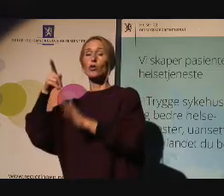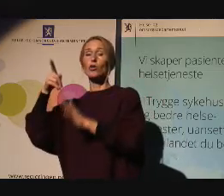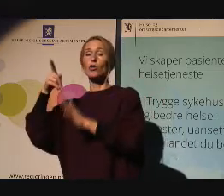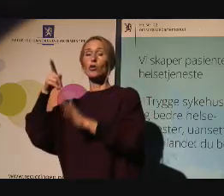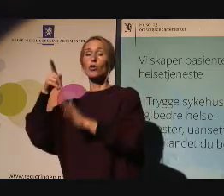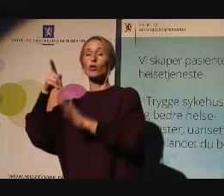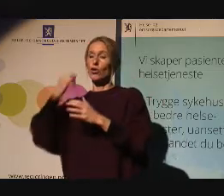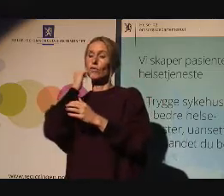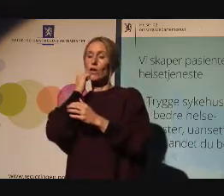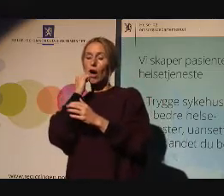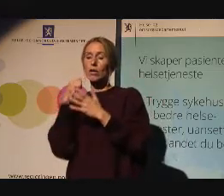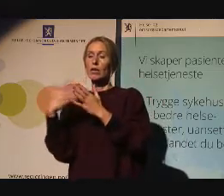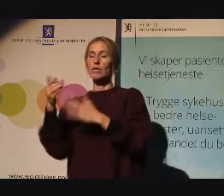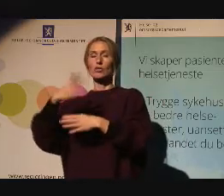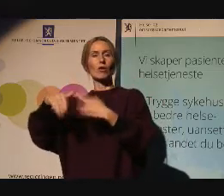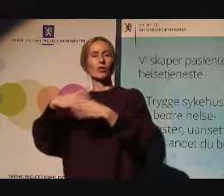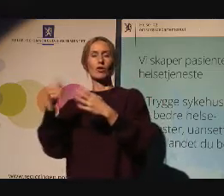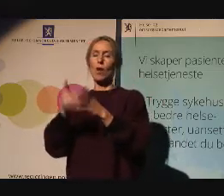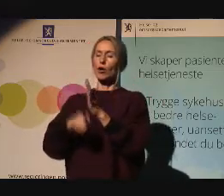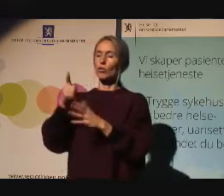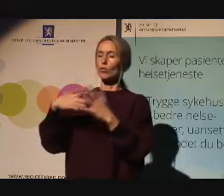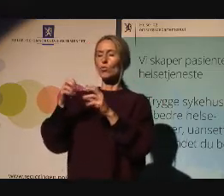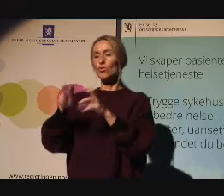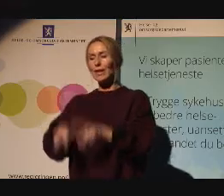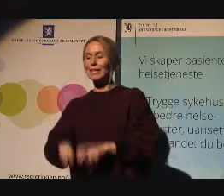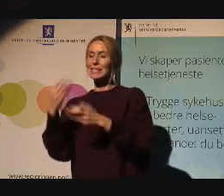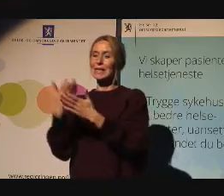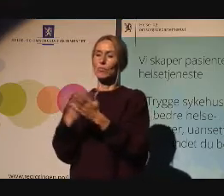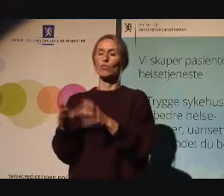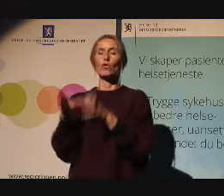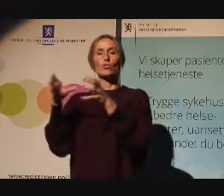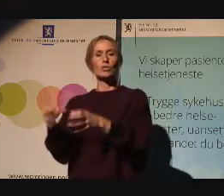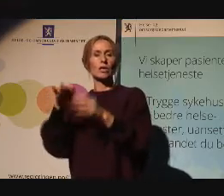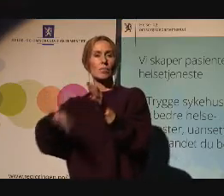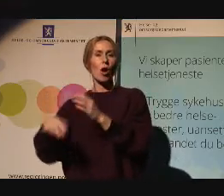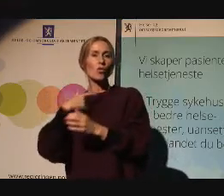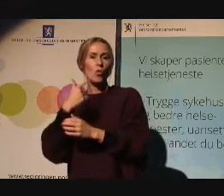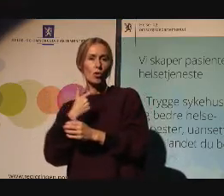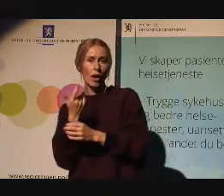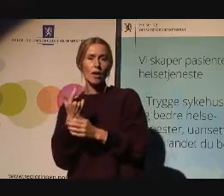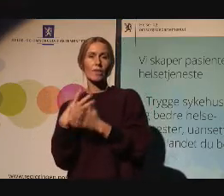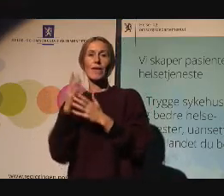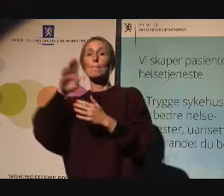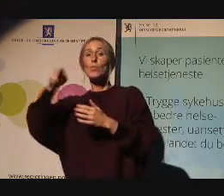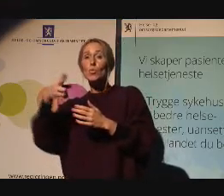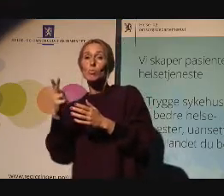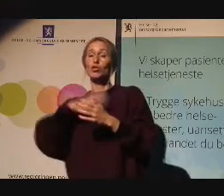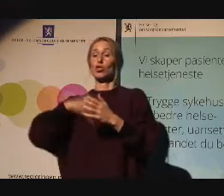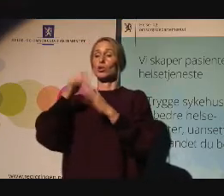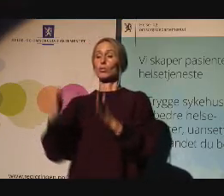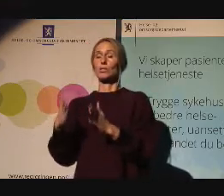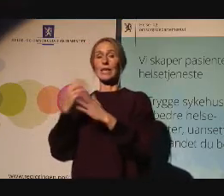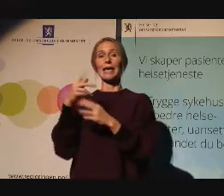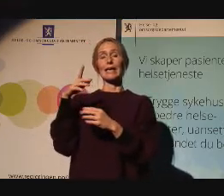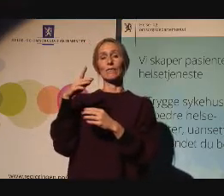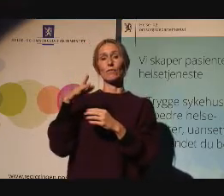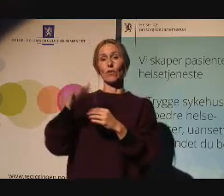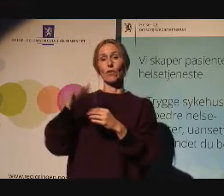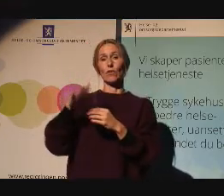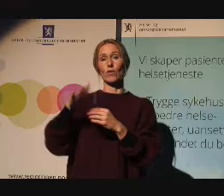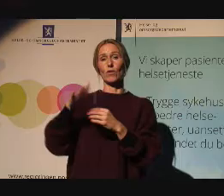samordning av felles akutt- og utredningstilbud for utsatte barn og unge ved BUP ved sykehuset i Levanger. Det ble også